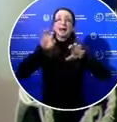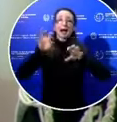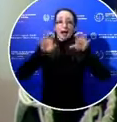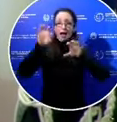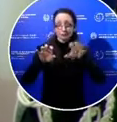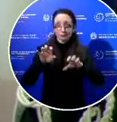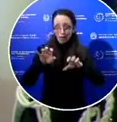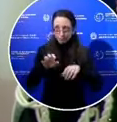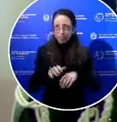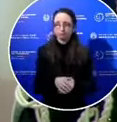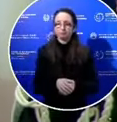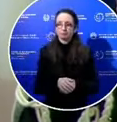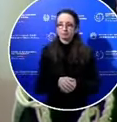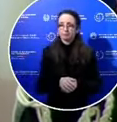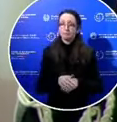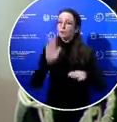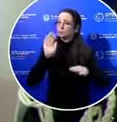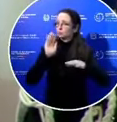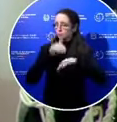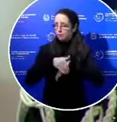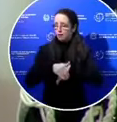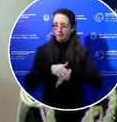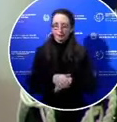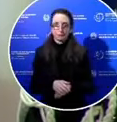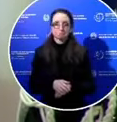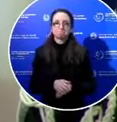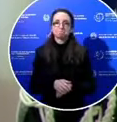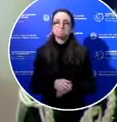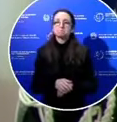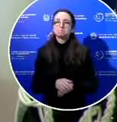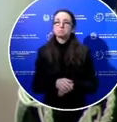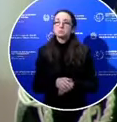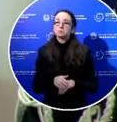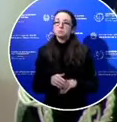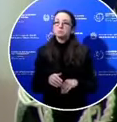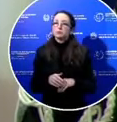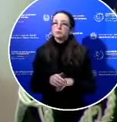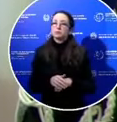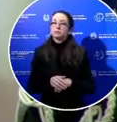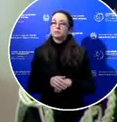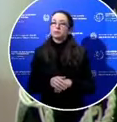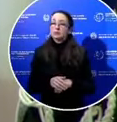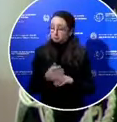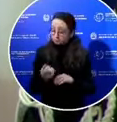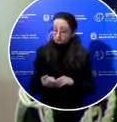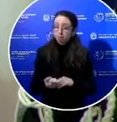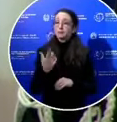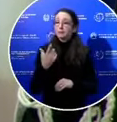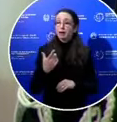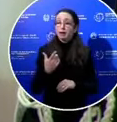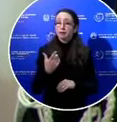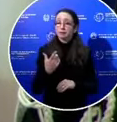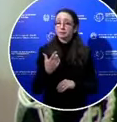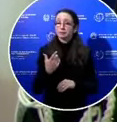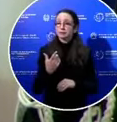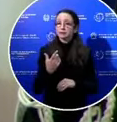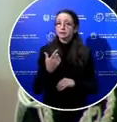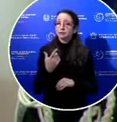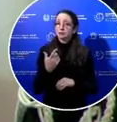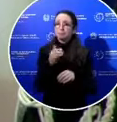capire le emozioni che hanno provato e capire come dominarle. Che sarebbe importante, questo in particolare